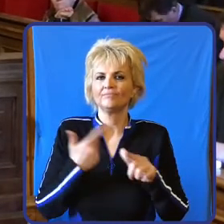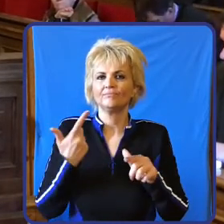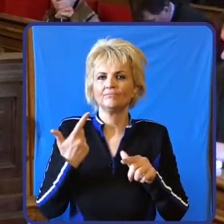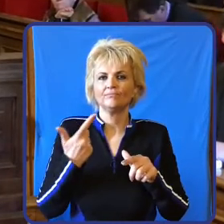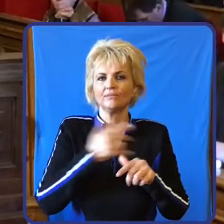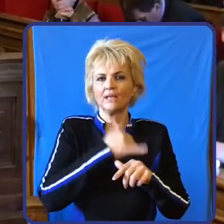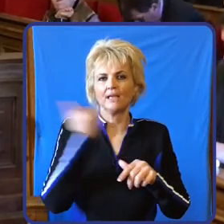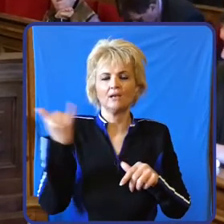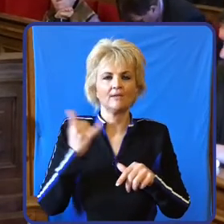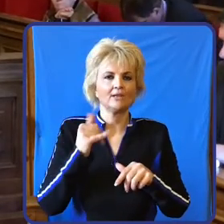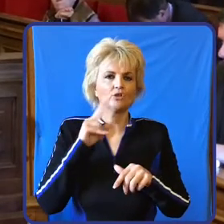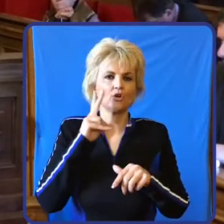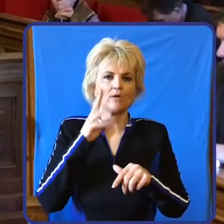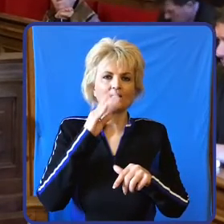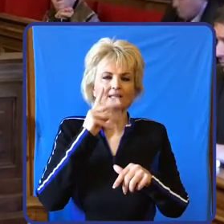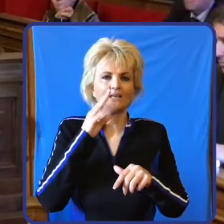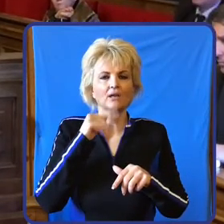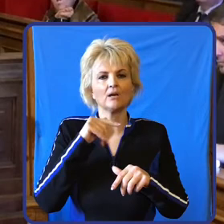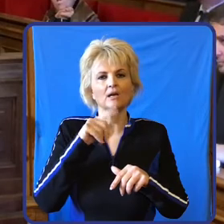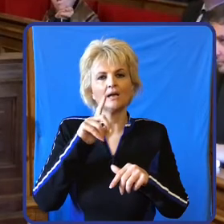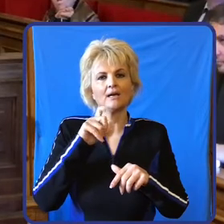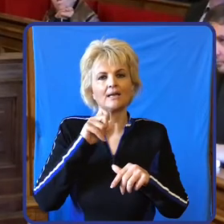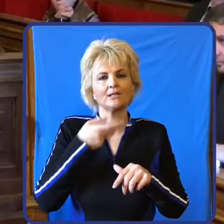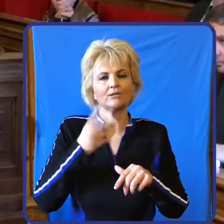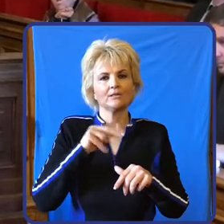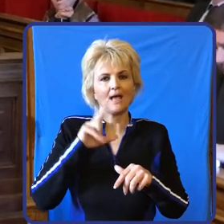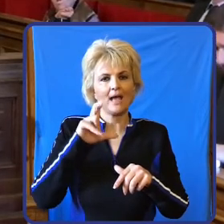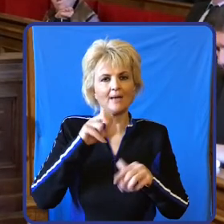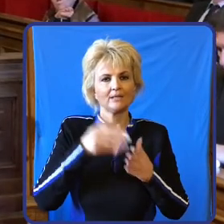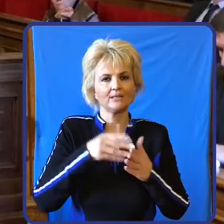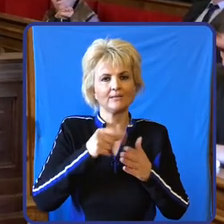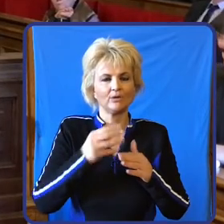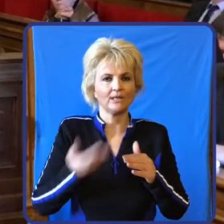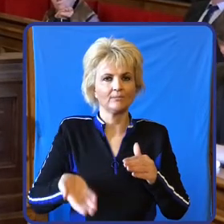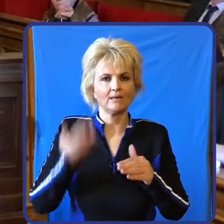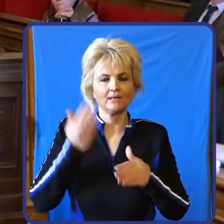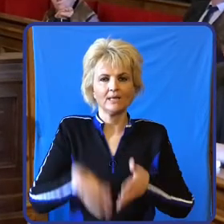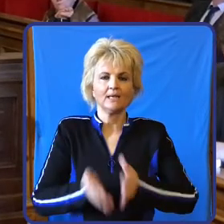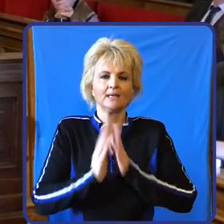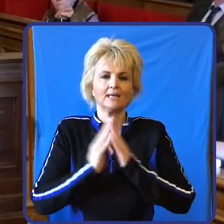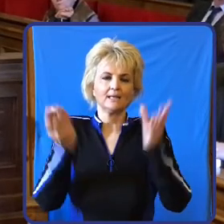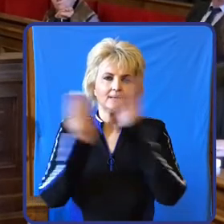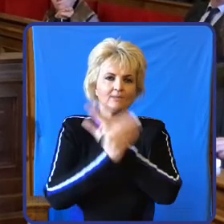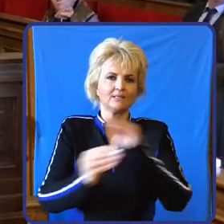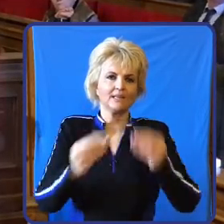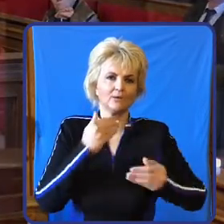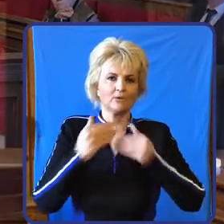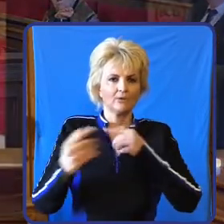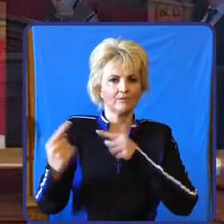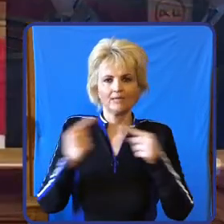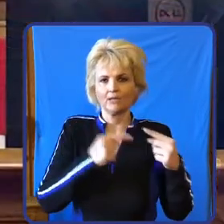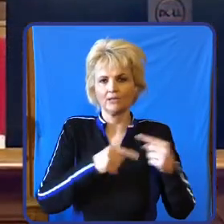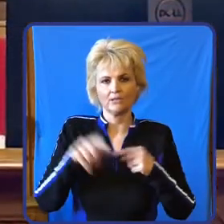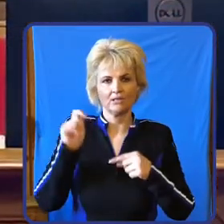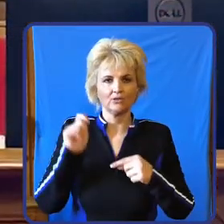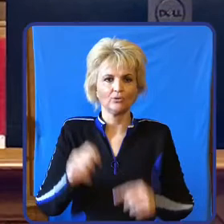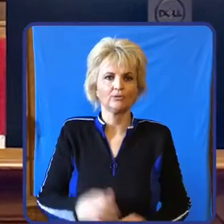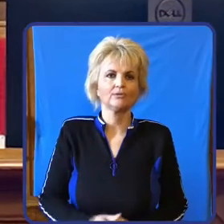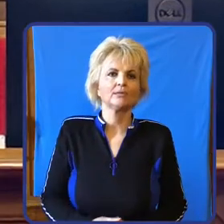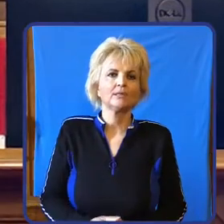az éves kafetéria keret 200-300 000 forintra kerül megemelésre. Kérem a tisztelt közgyűlés, hogy az előterjesztést vitassam és hozzam a döntését.